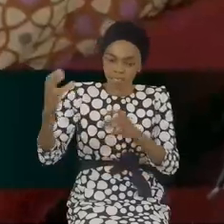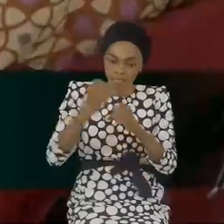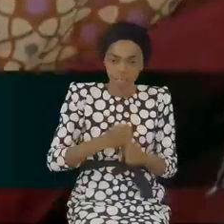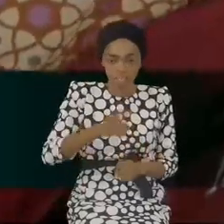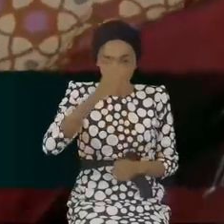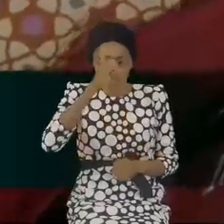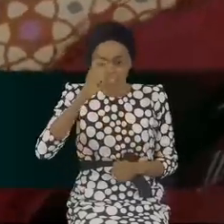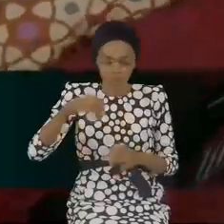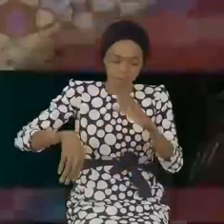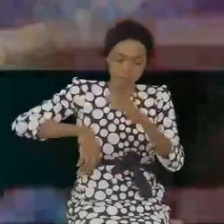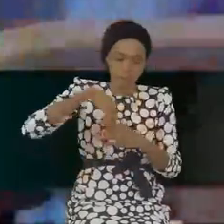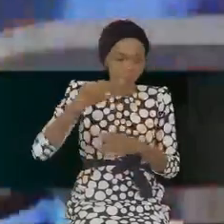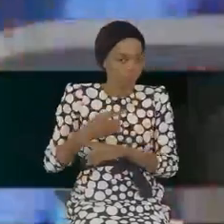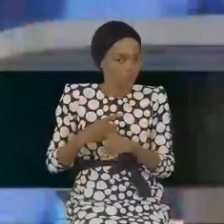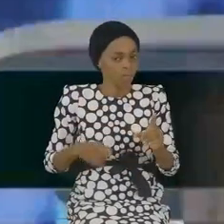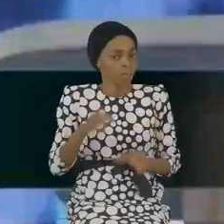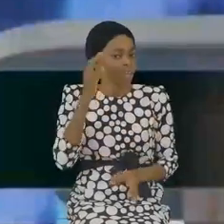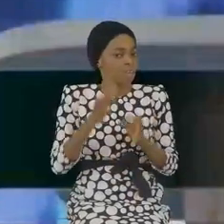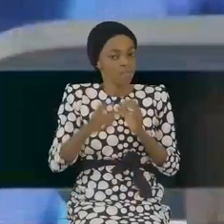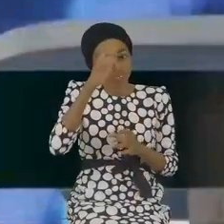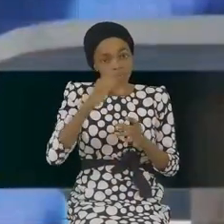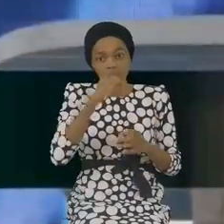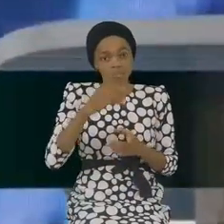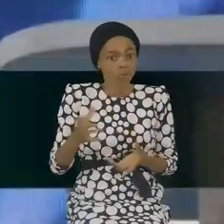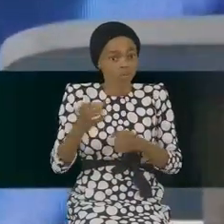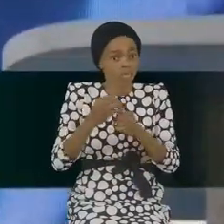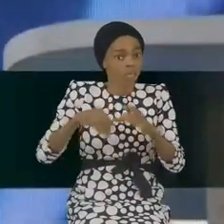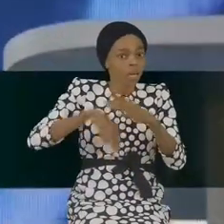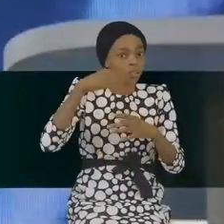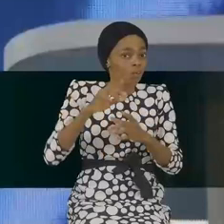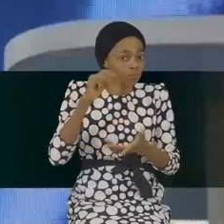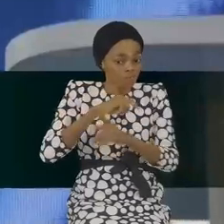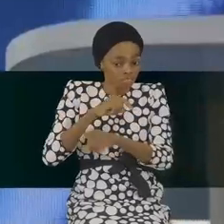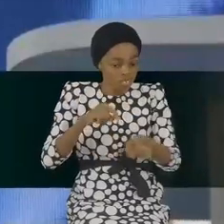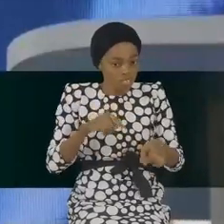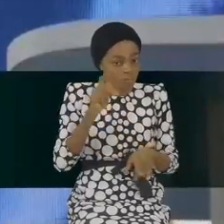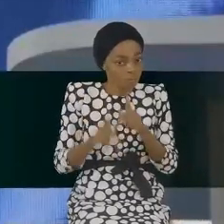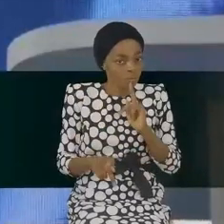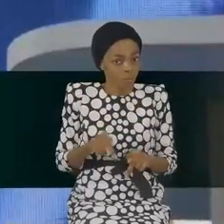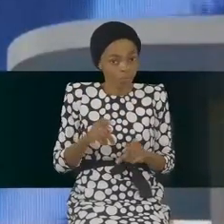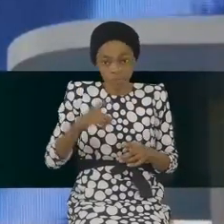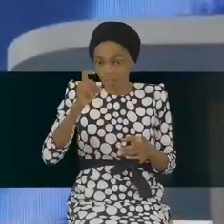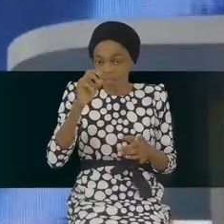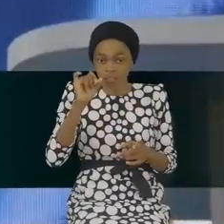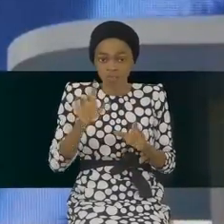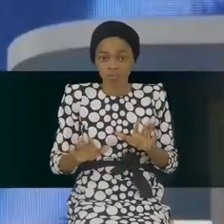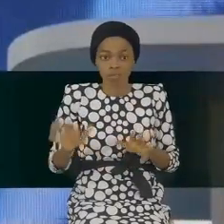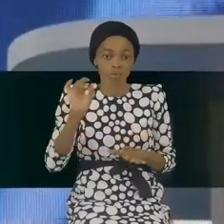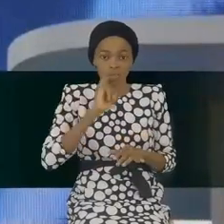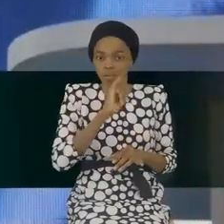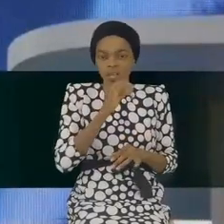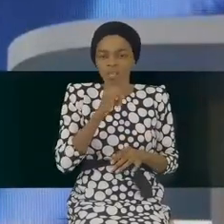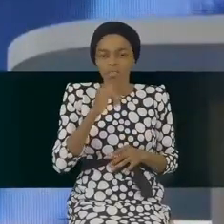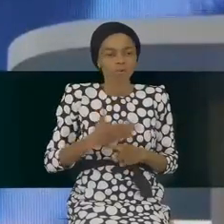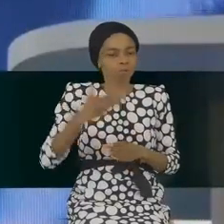leur vie. Si l'Égypte n'est pas éradiquée, effacée de la vie des Israélites, ils ne sont pas totalement,